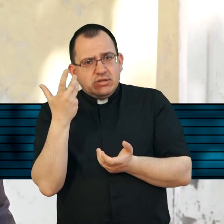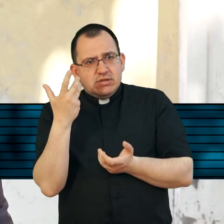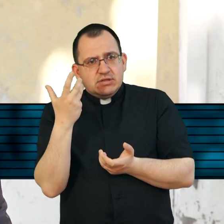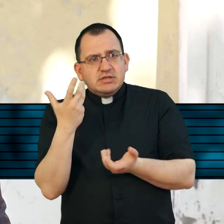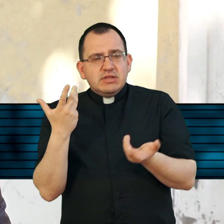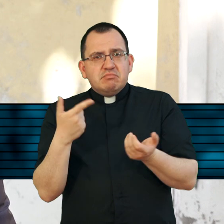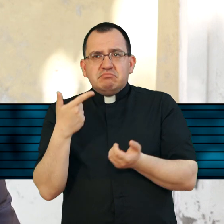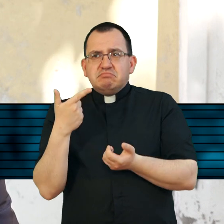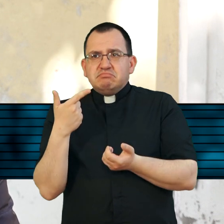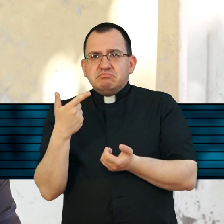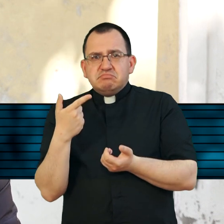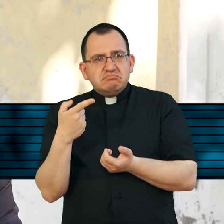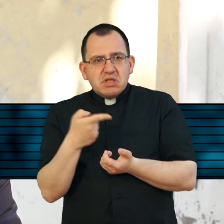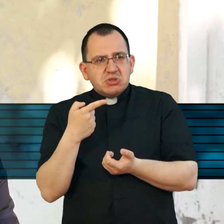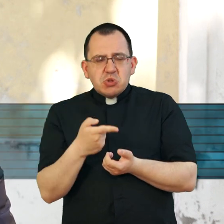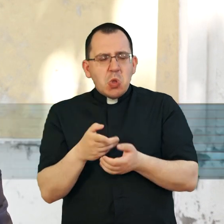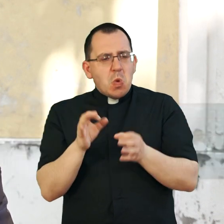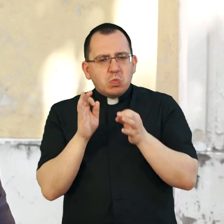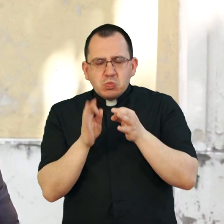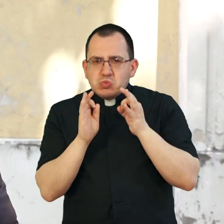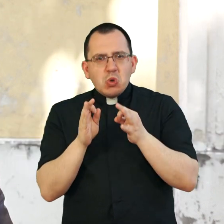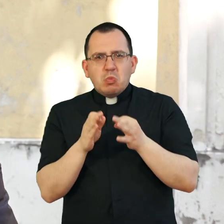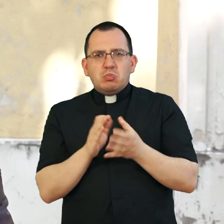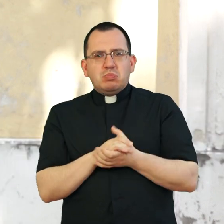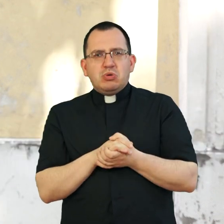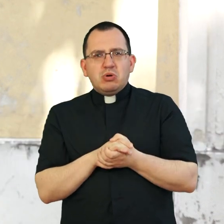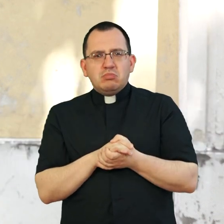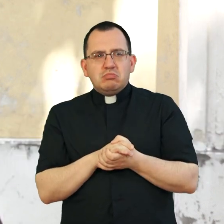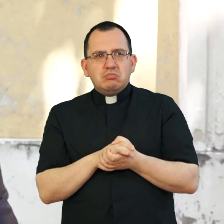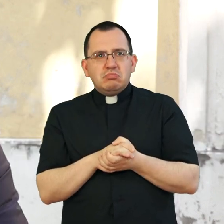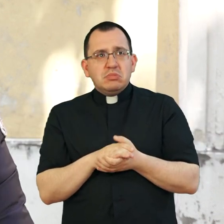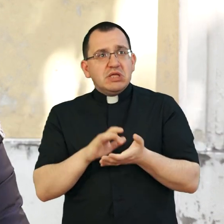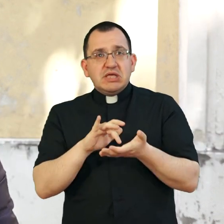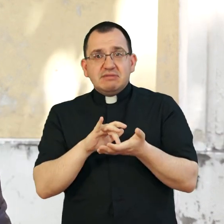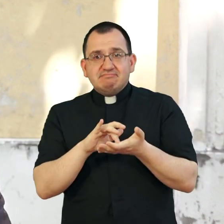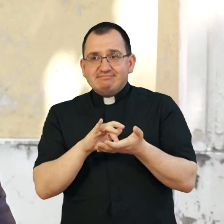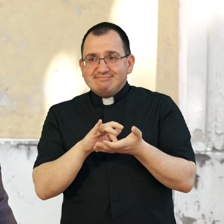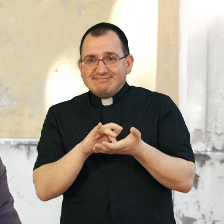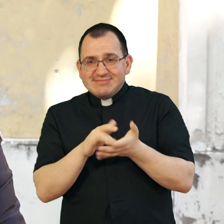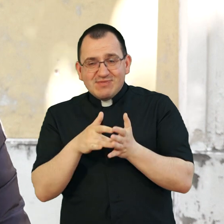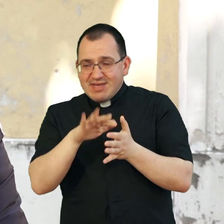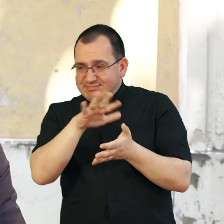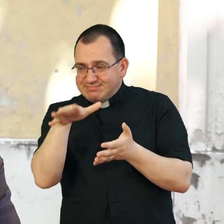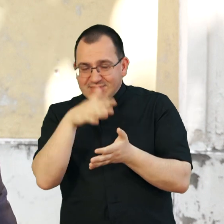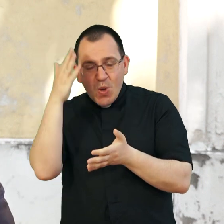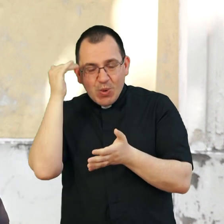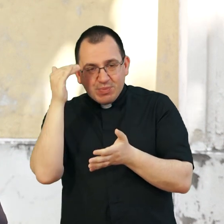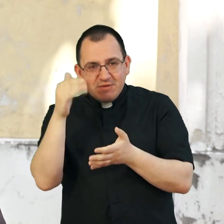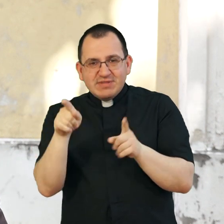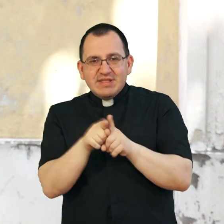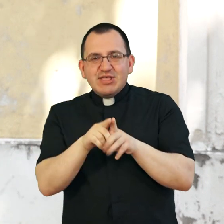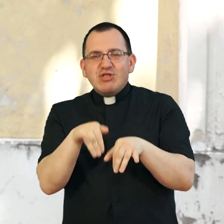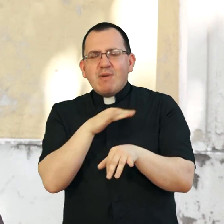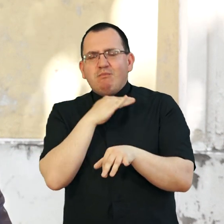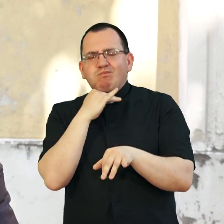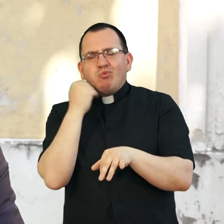ničega što nije samo plodonosno i što nije samo dobro. I mislim da se i na Koprivnicu kroz ovih 7 dana slilo puno milosti, tako vjerujem da će